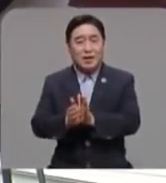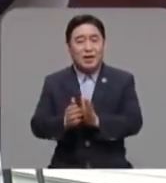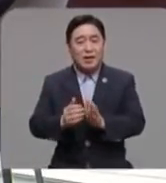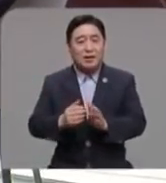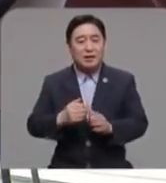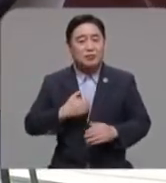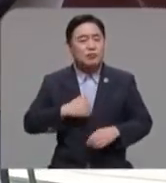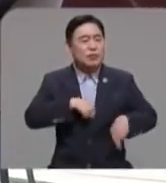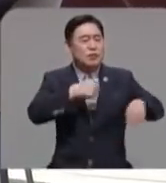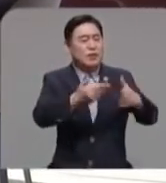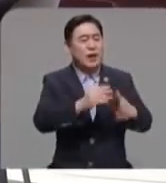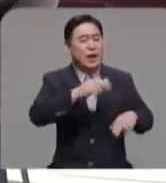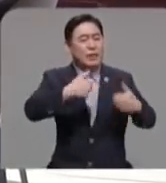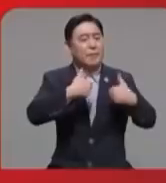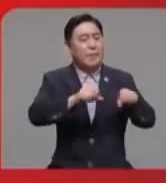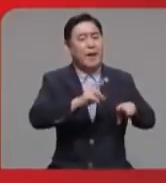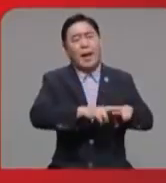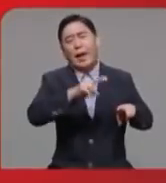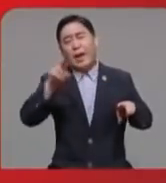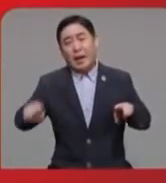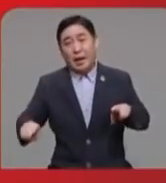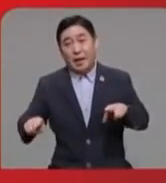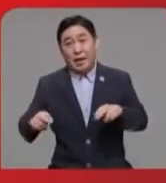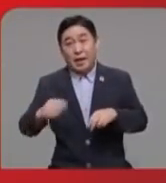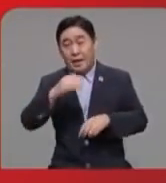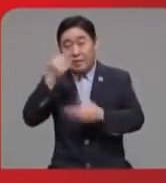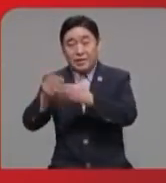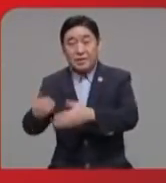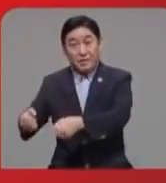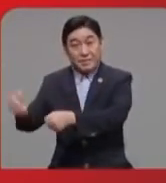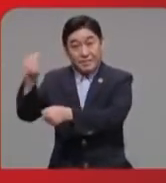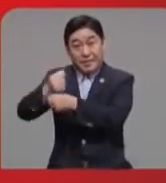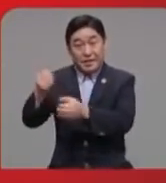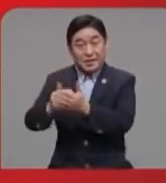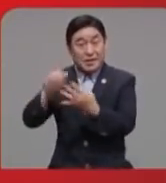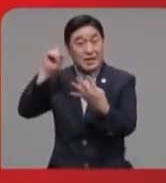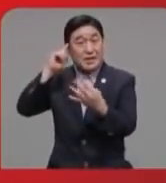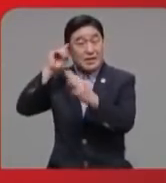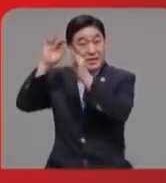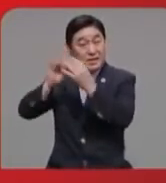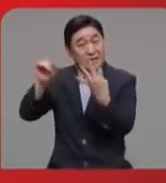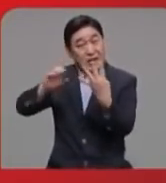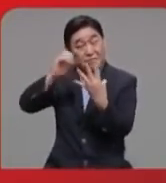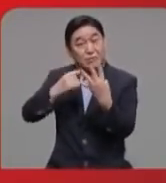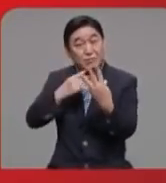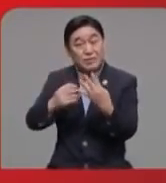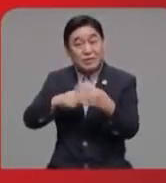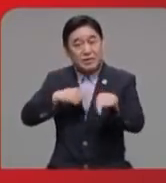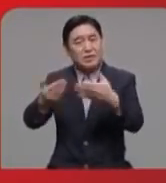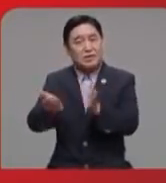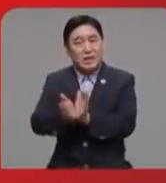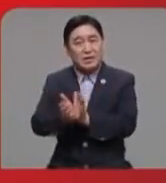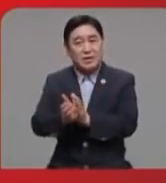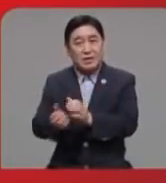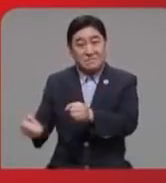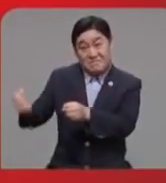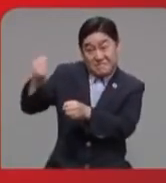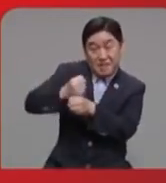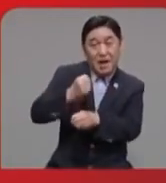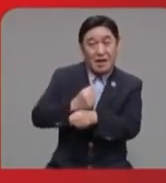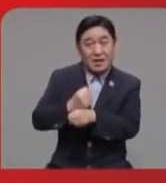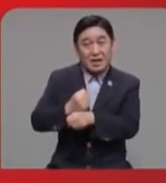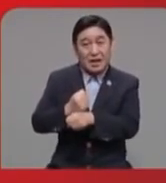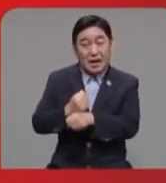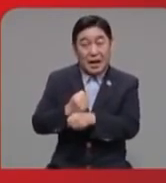나가서 바른정당에서 이 내 당 지지율 4%밖에 안 되는 그 정당에서 당